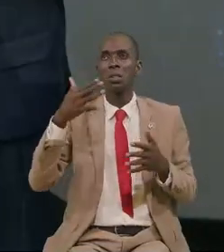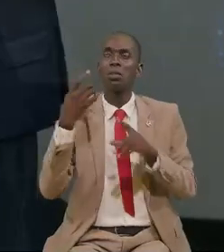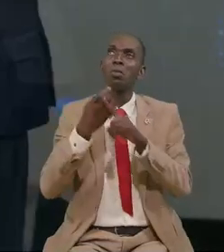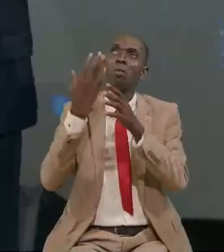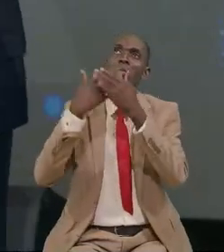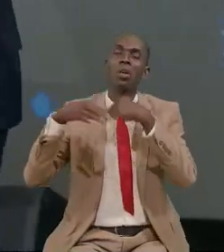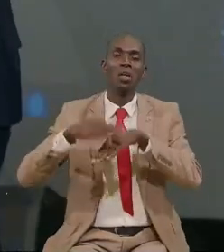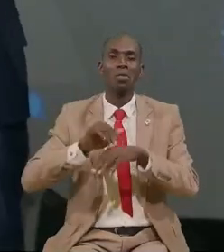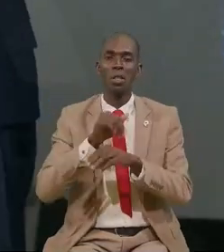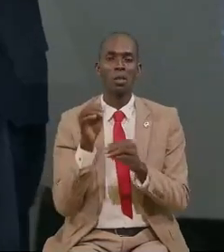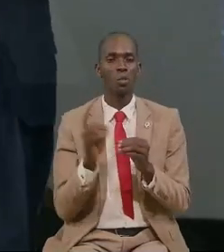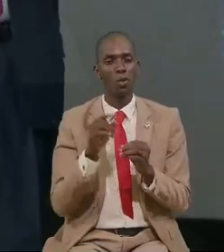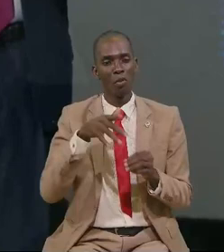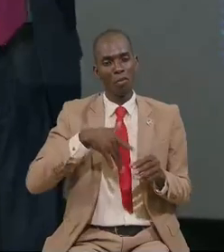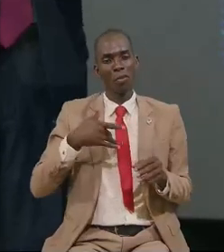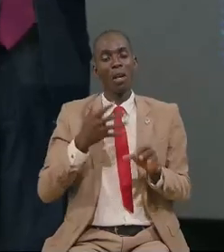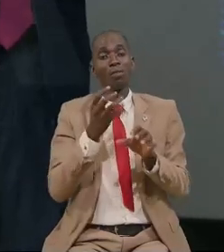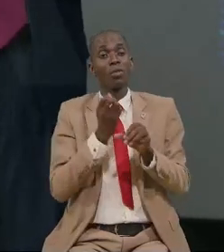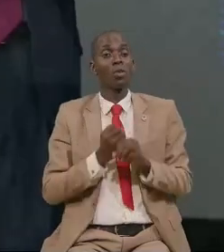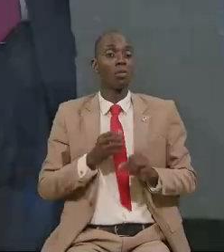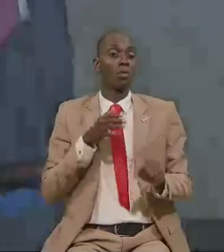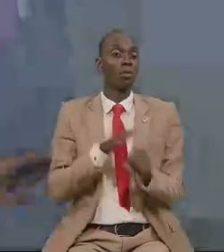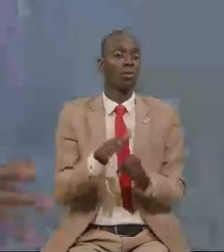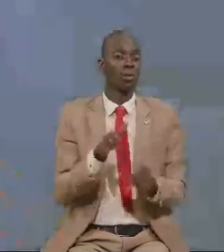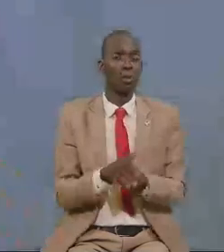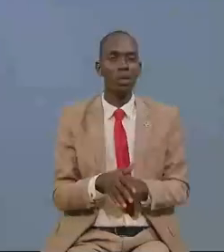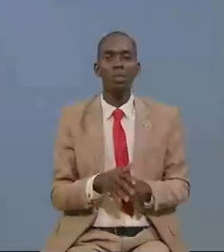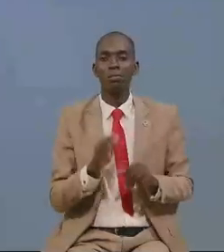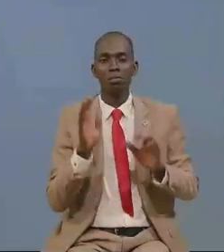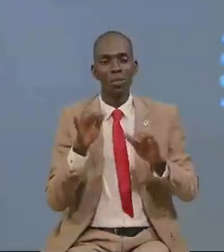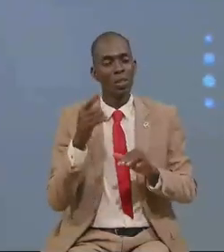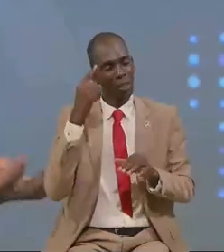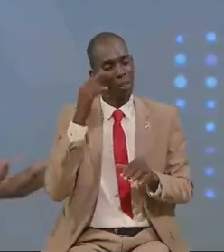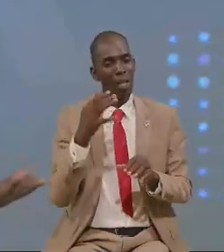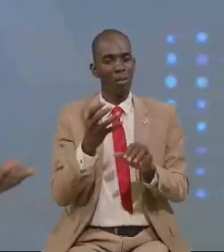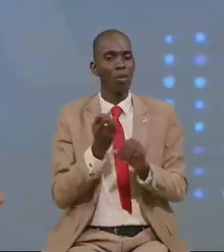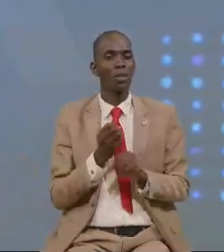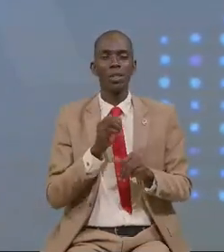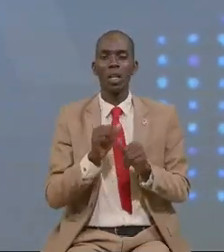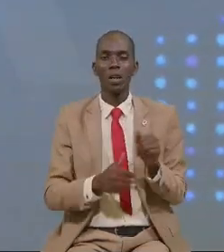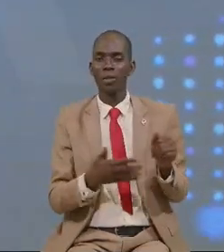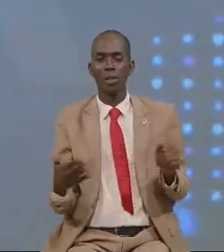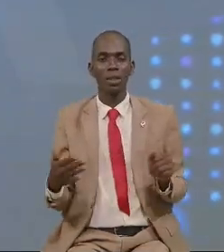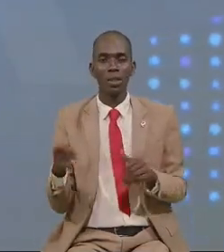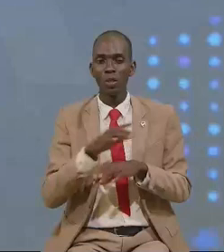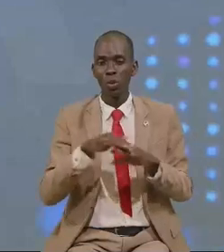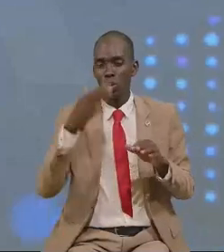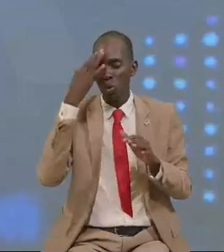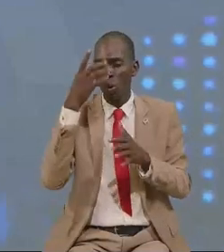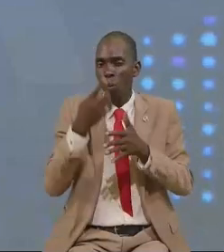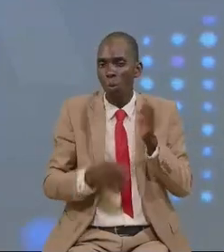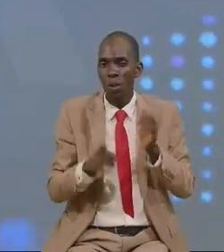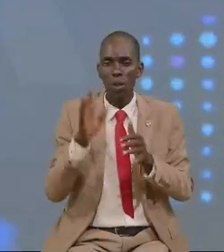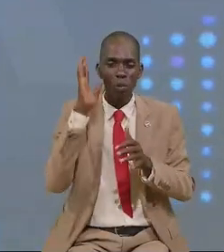Ils ont déjà tout eu pour eux. Ah, ils ne savent pas ce qui va arriver. Demain, ils ont déjà tout eu. Ah, ils ne savent pas ce qu'ils